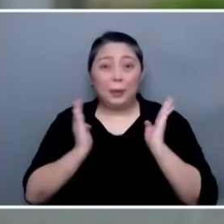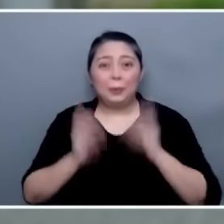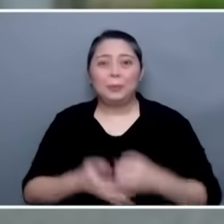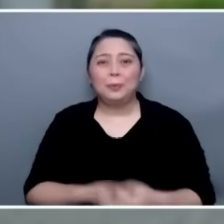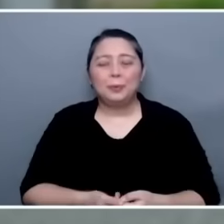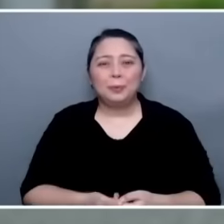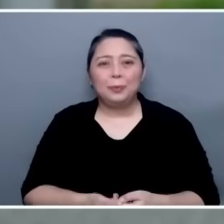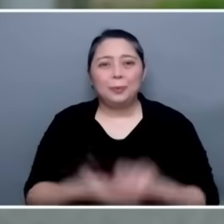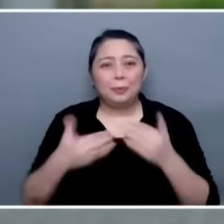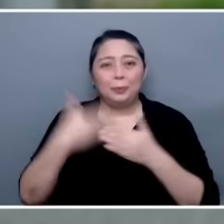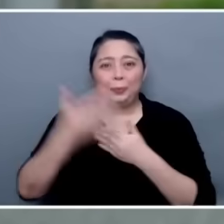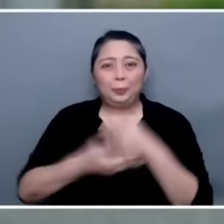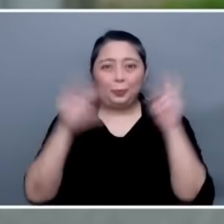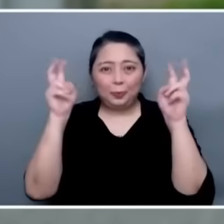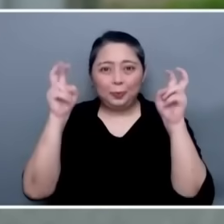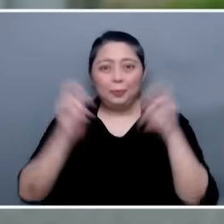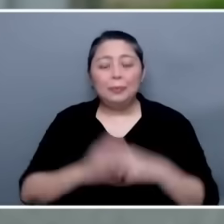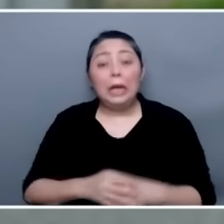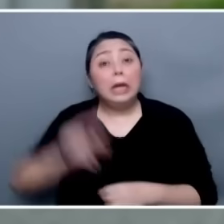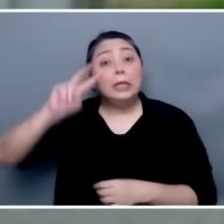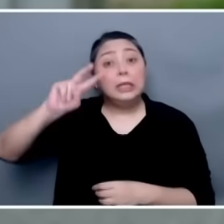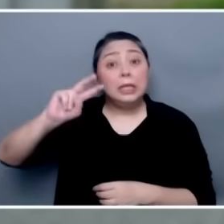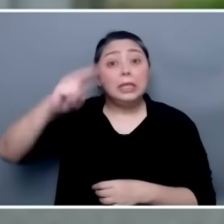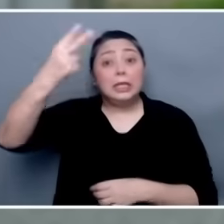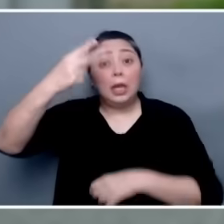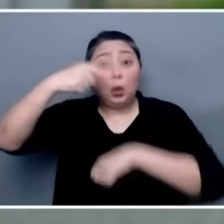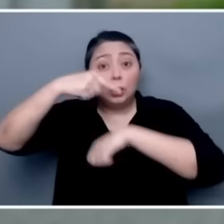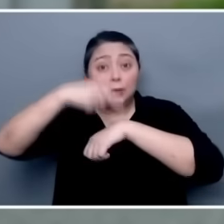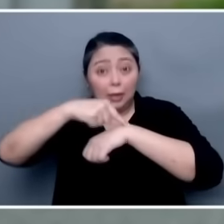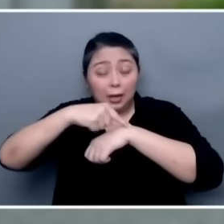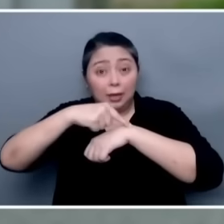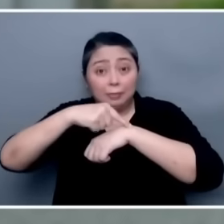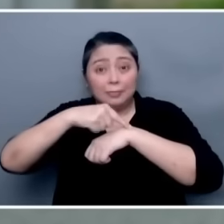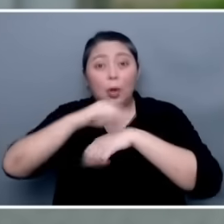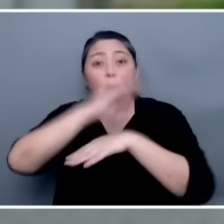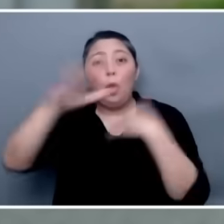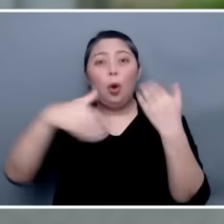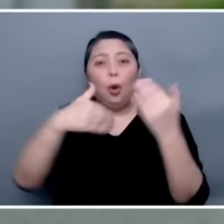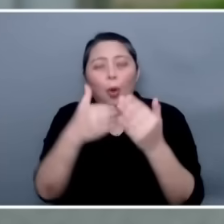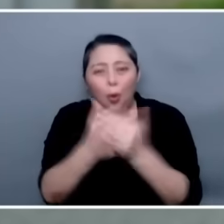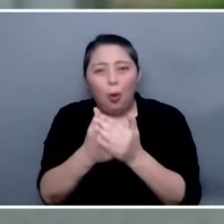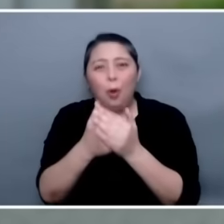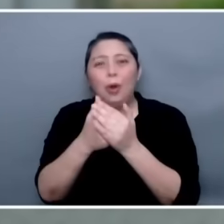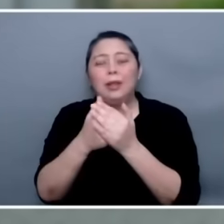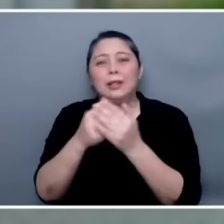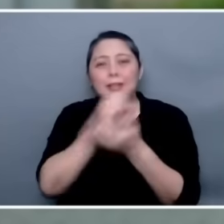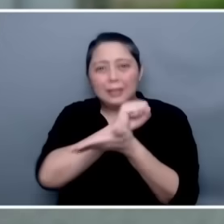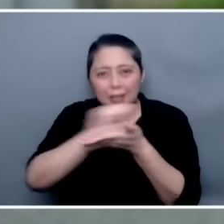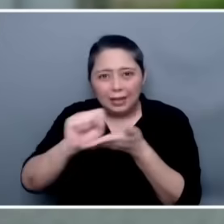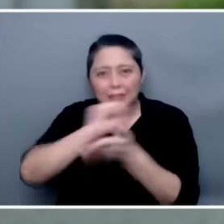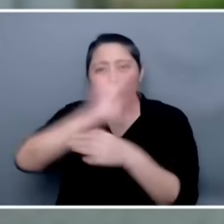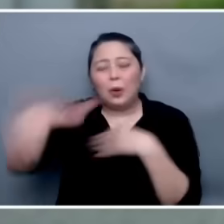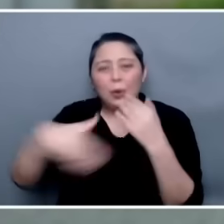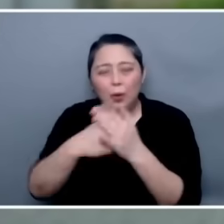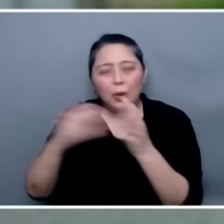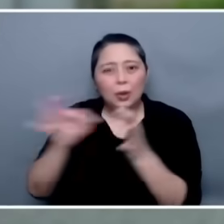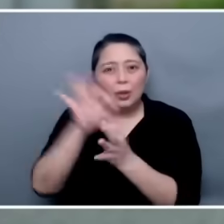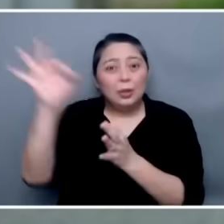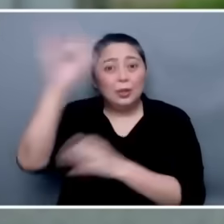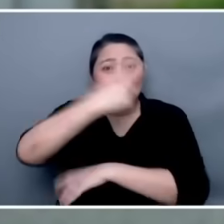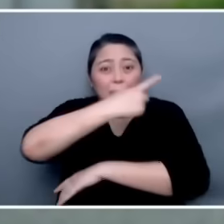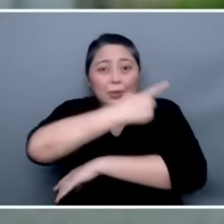Ngayong ikalawang onda sa panahon ng pandemya, kanya-kanyang paggunita sa mga yumaong mahal sa buhay ang naisip ng ilang